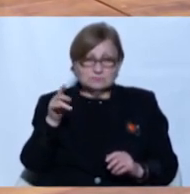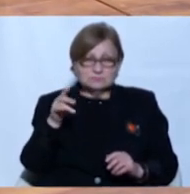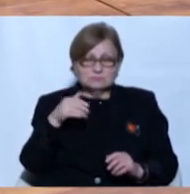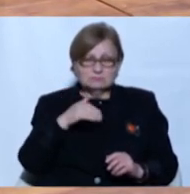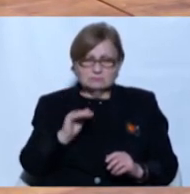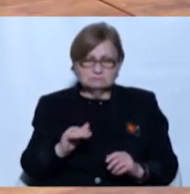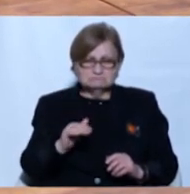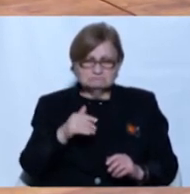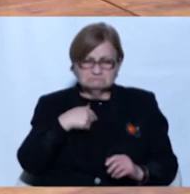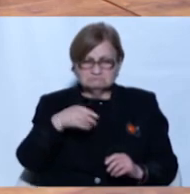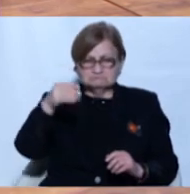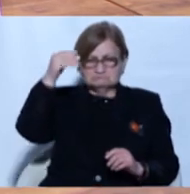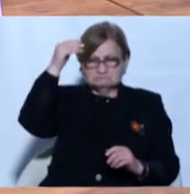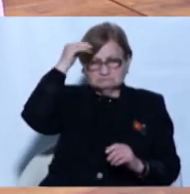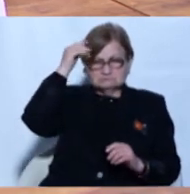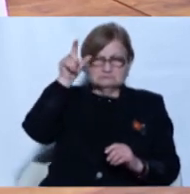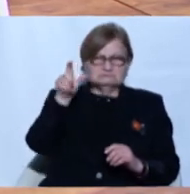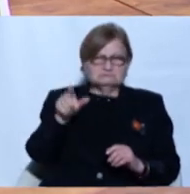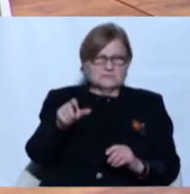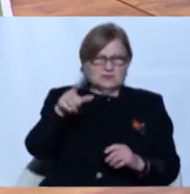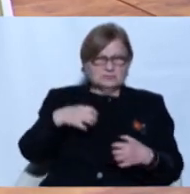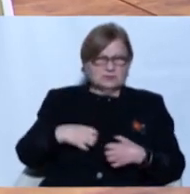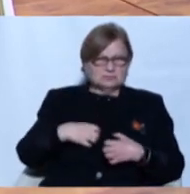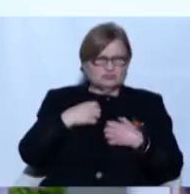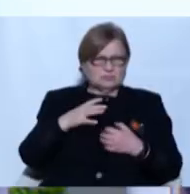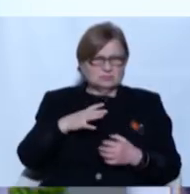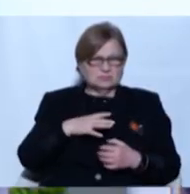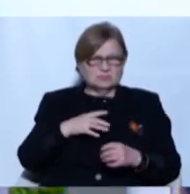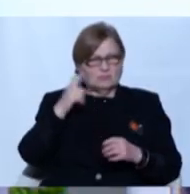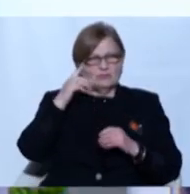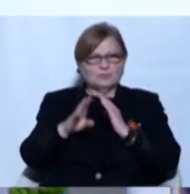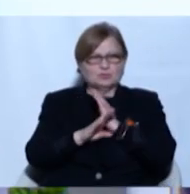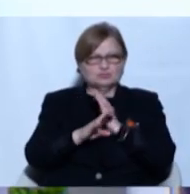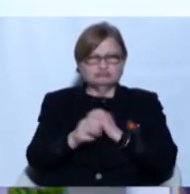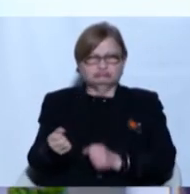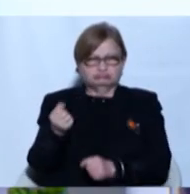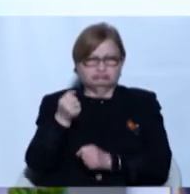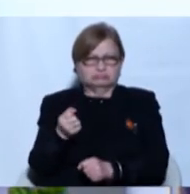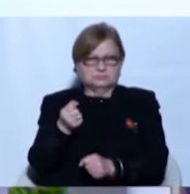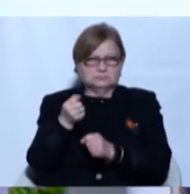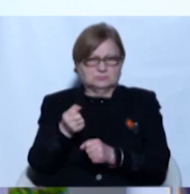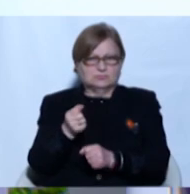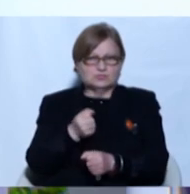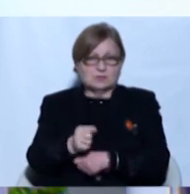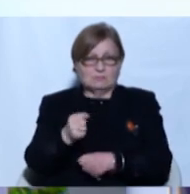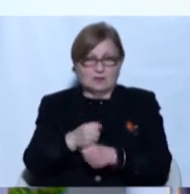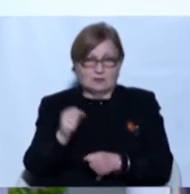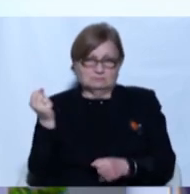პატარა ვიყავი წარო მიდგა რომ რაღაც საშინელი მონსტრი რომელიც ესე იგი როზგი უკავია ხელში და მოითხოვდა ბავშვების სემას და ძალიან